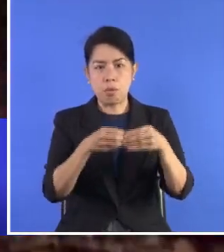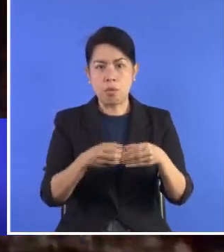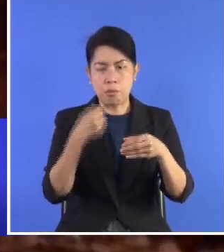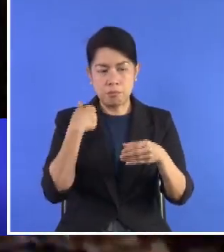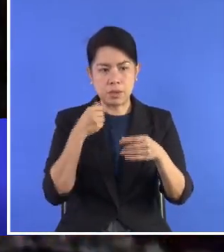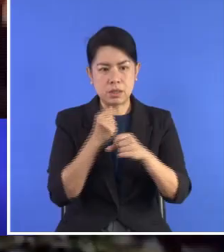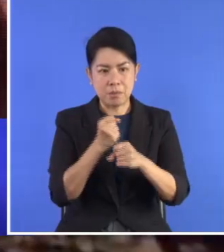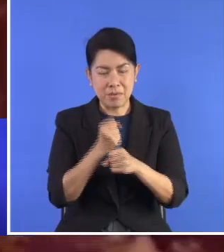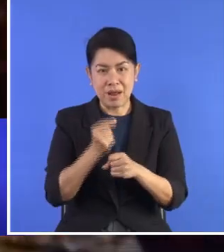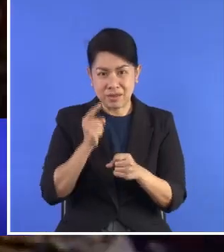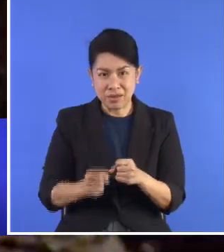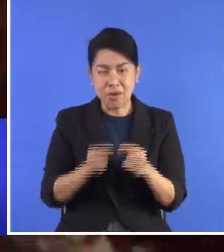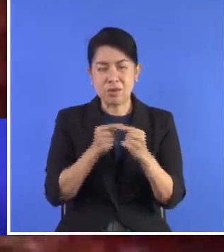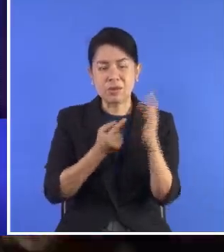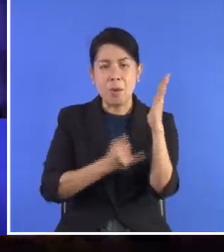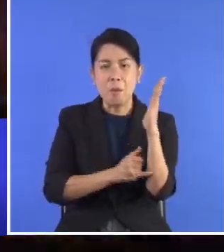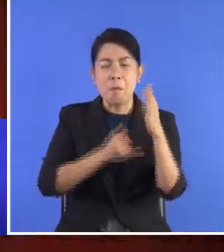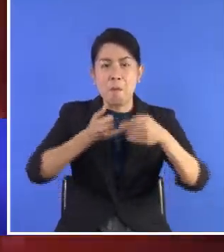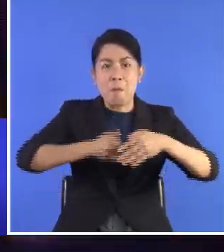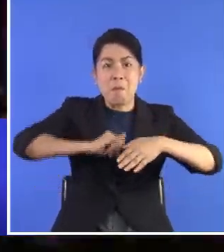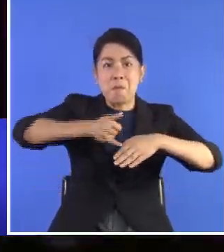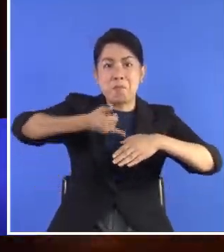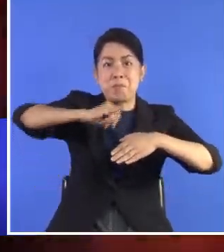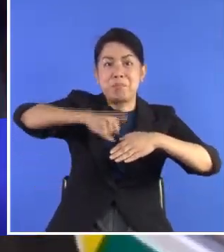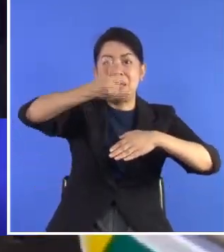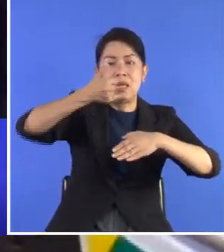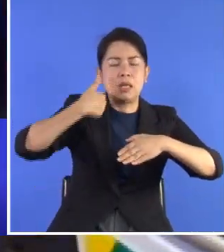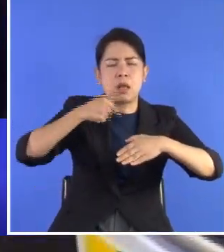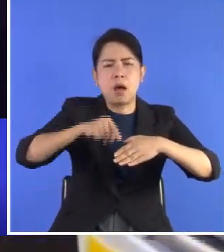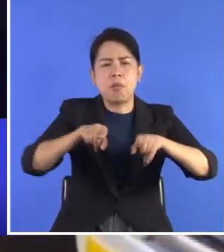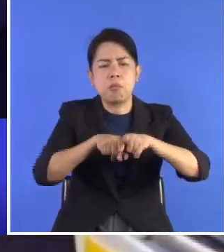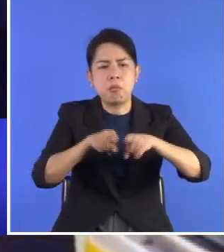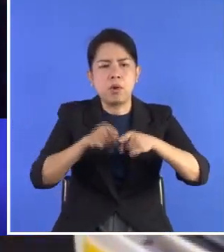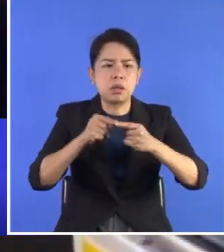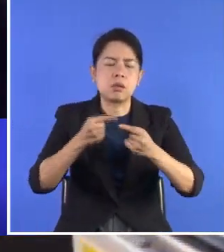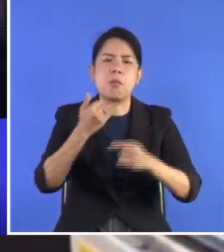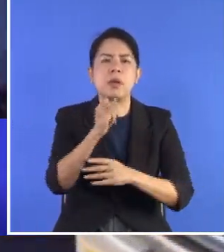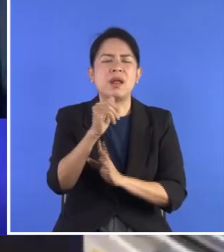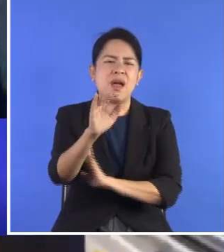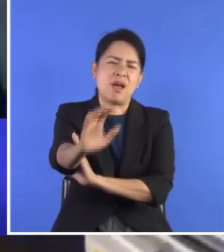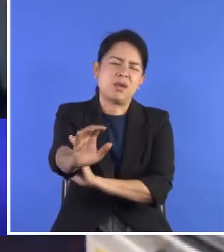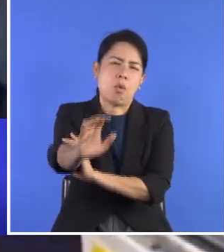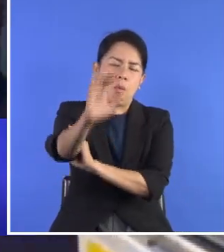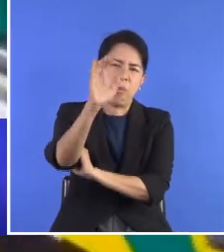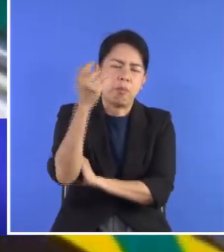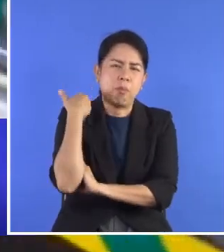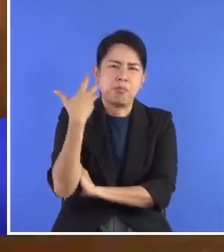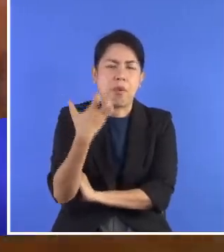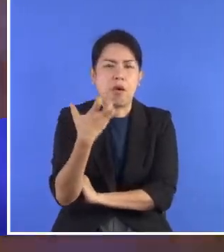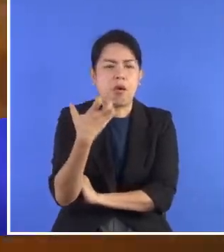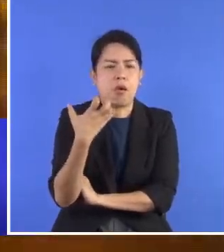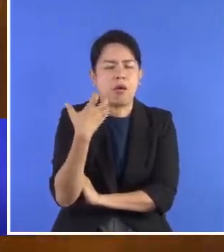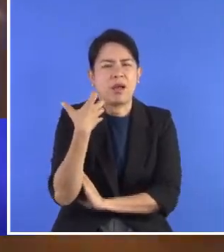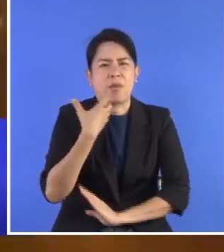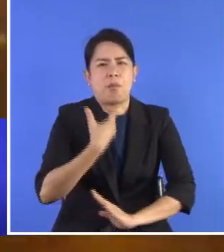ยิงน็อตตะปูหลังคาลักษณะคือเหมือนยื่นมือไปสุดแขนอ่ะค่ะคาดว่าอาจจะเป็นตะคริวอะไรแบบนั้นหรือเปล่าเราก็เลยตัวแข็งลาม